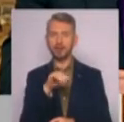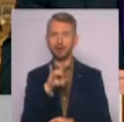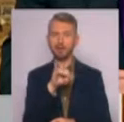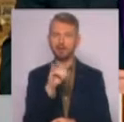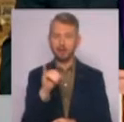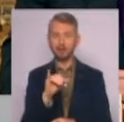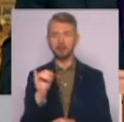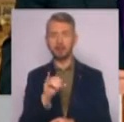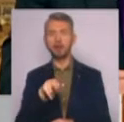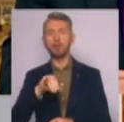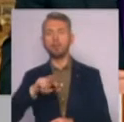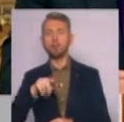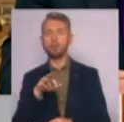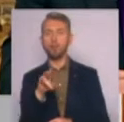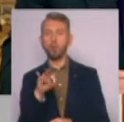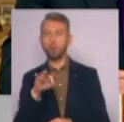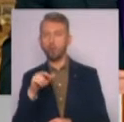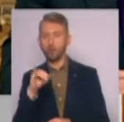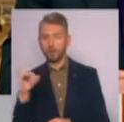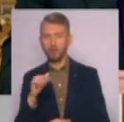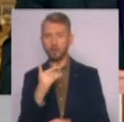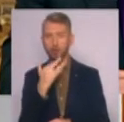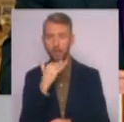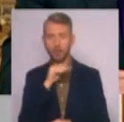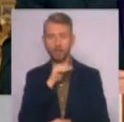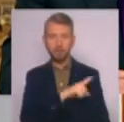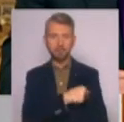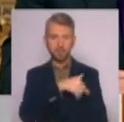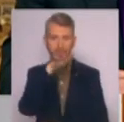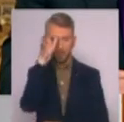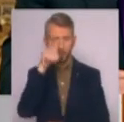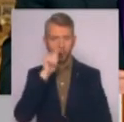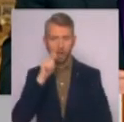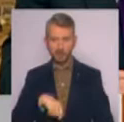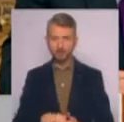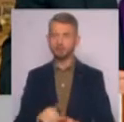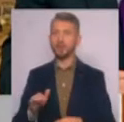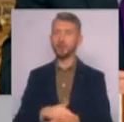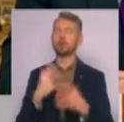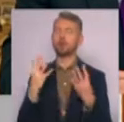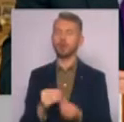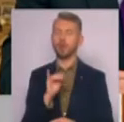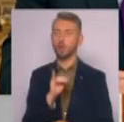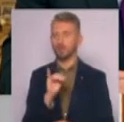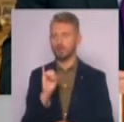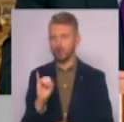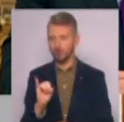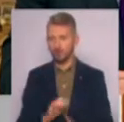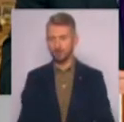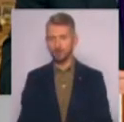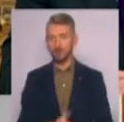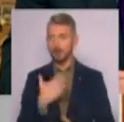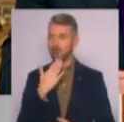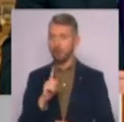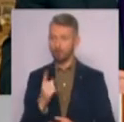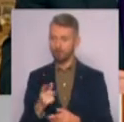Феофіла Гавриловича Яновського, Національної академії медичних наук України. Доброго дня, Юрію Івановичу. Дякую, що ви